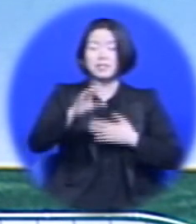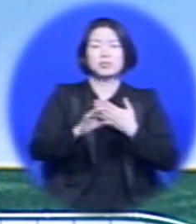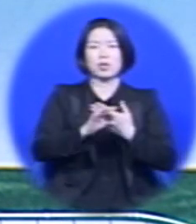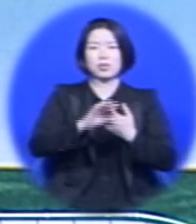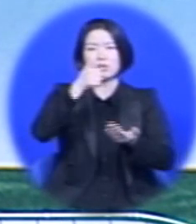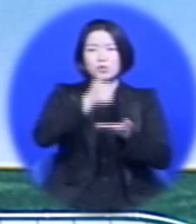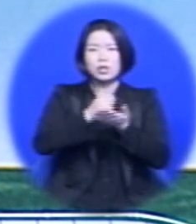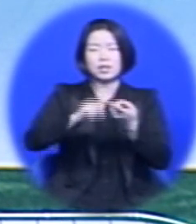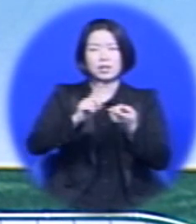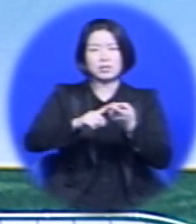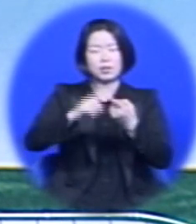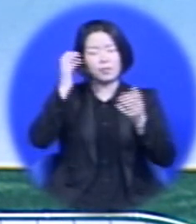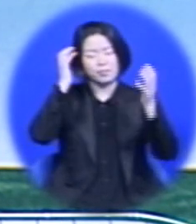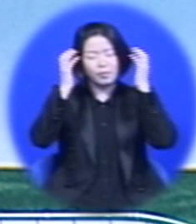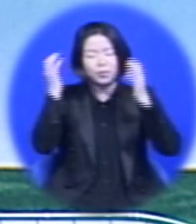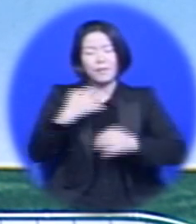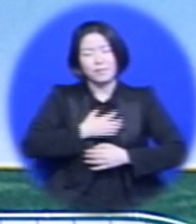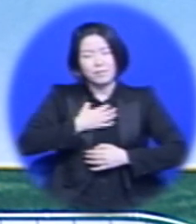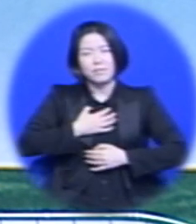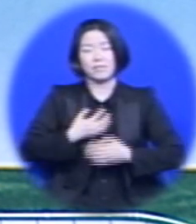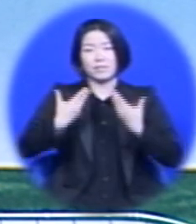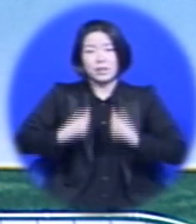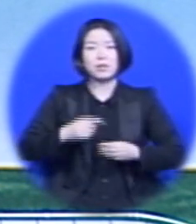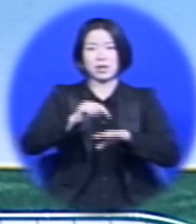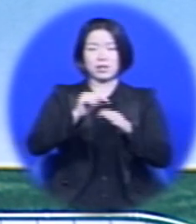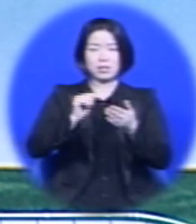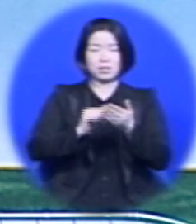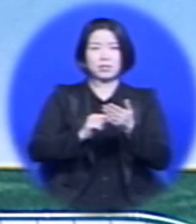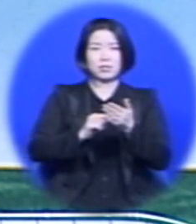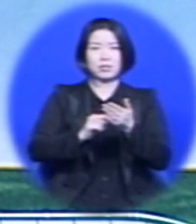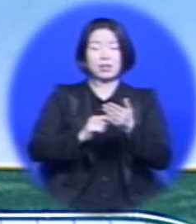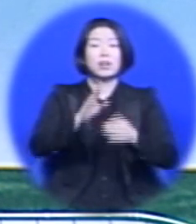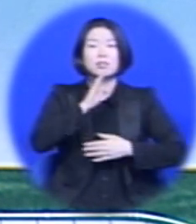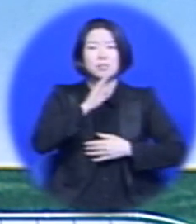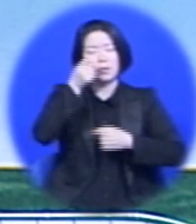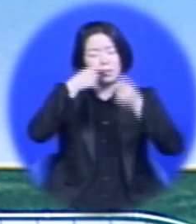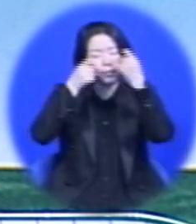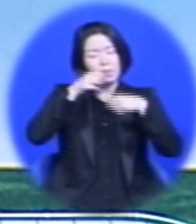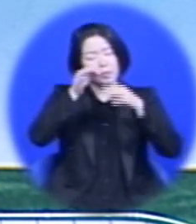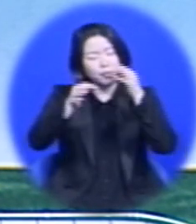고통이고 탄식이 절망감이 그리고 정말 울부짖음이